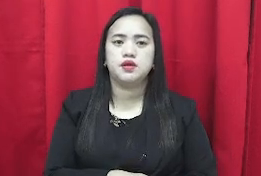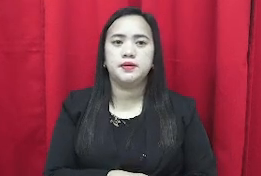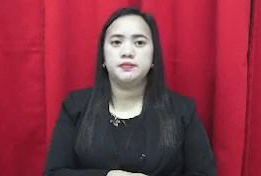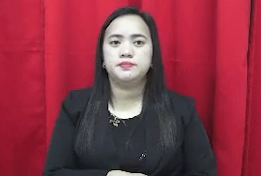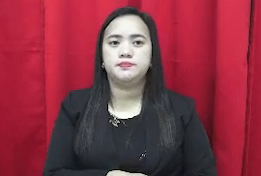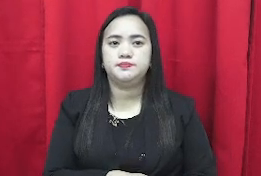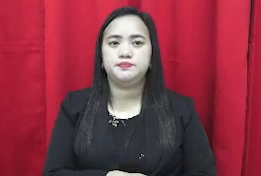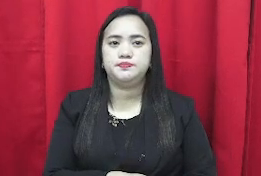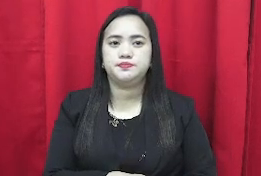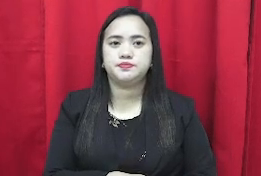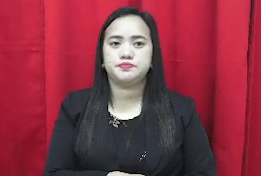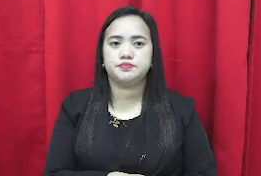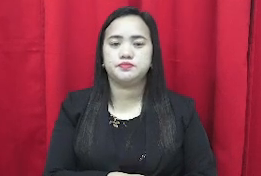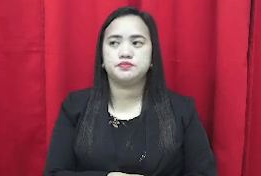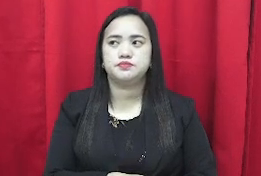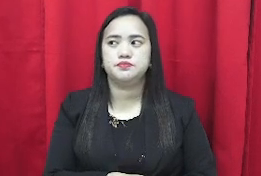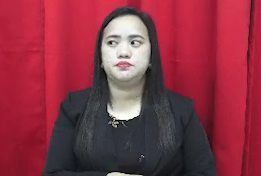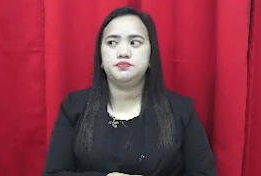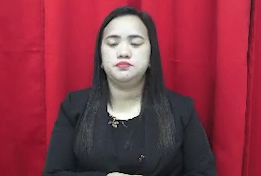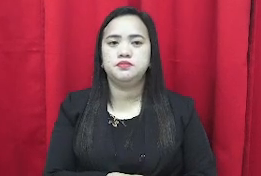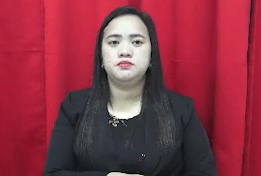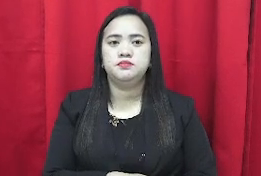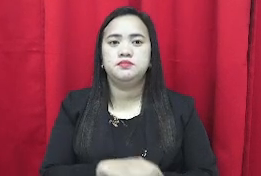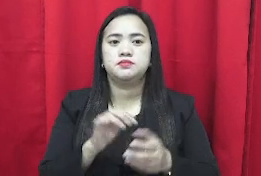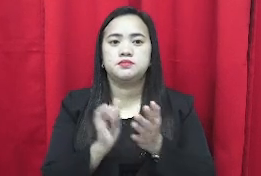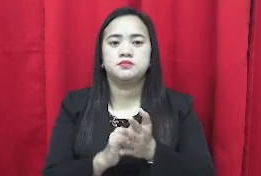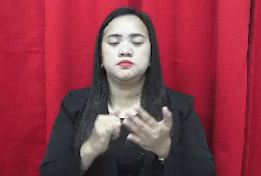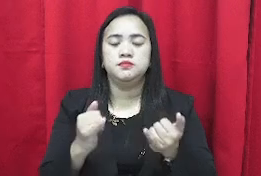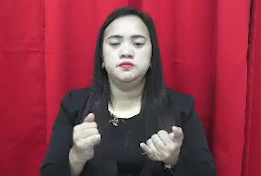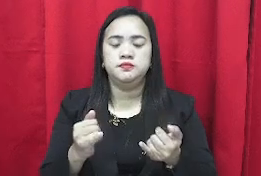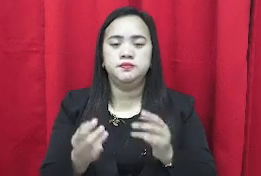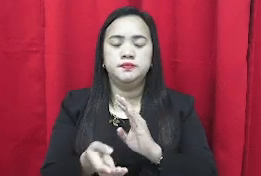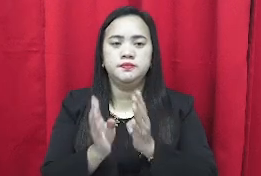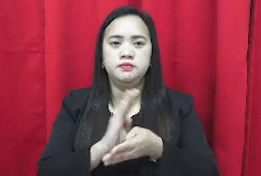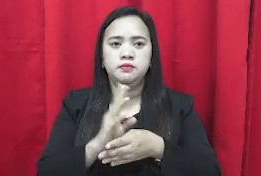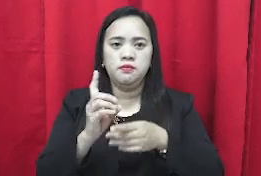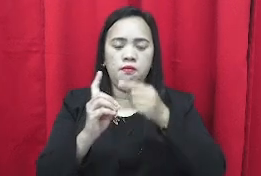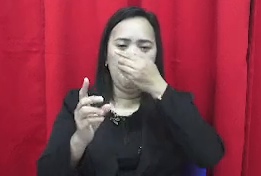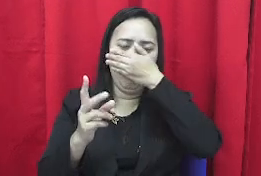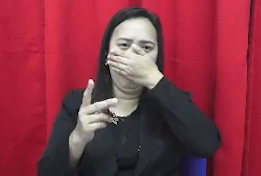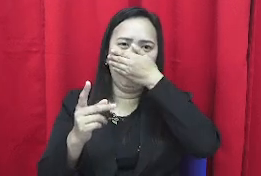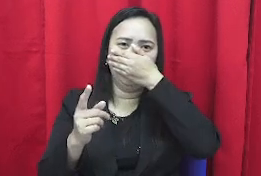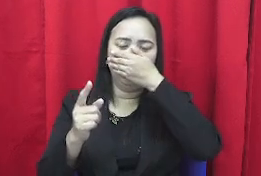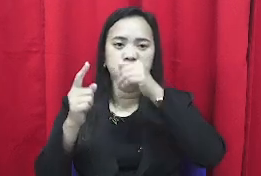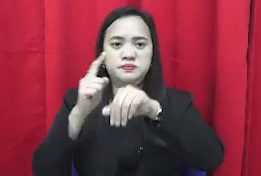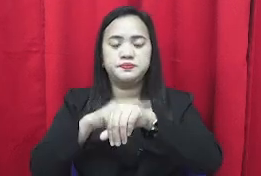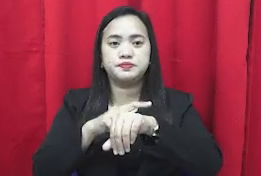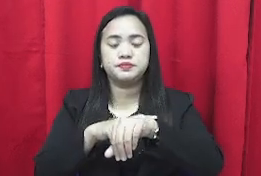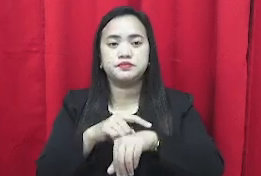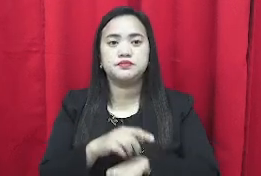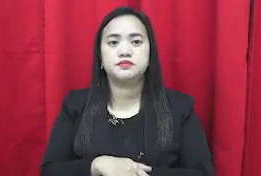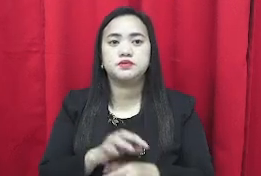ay under trining disiplina yan disiplina yan yung oras na gusto mong gumising ay hindi